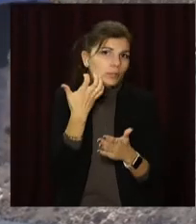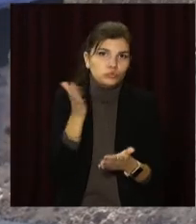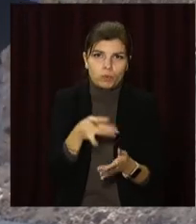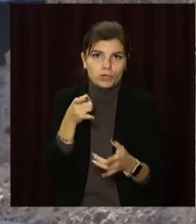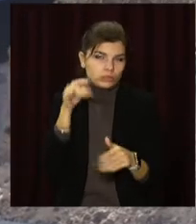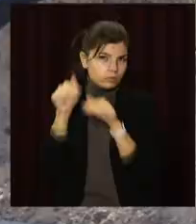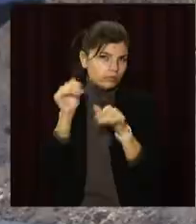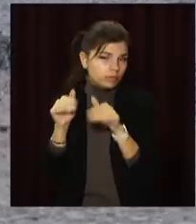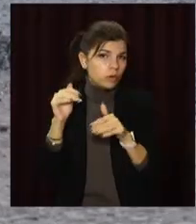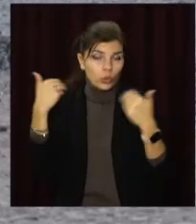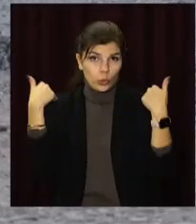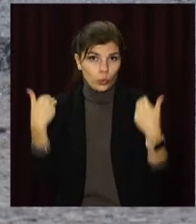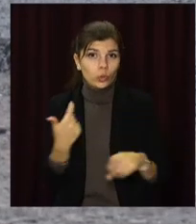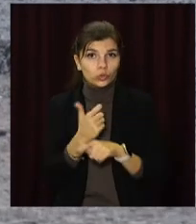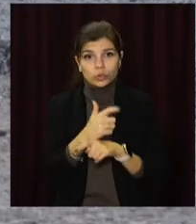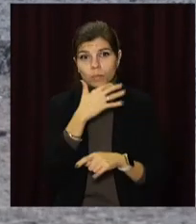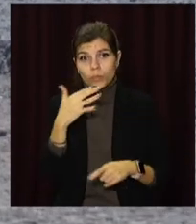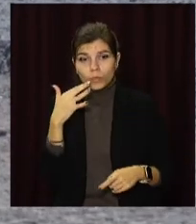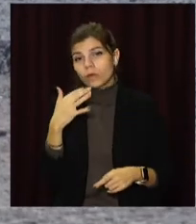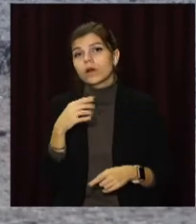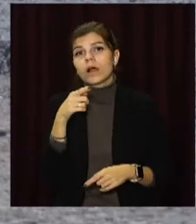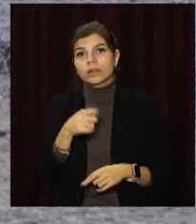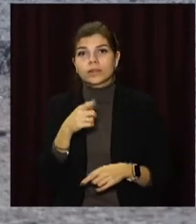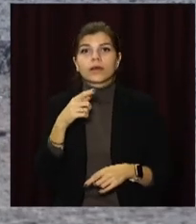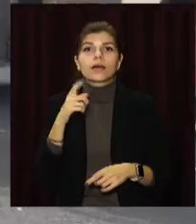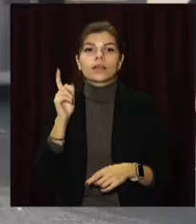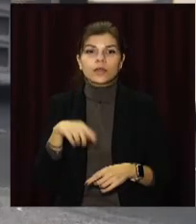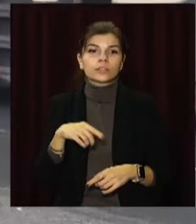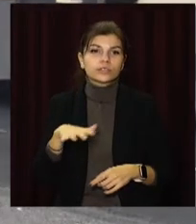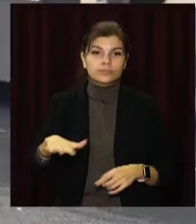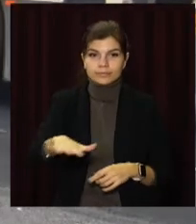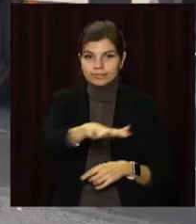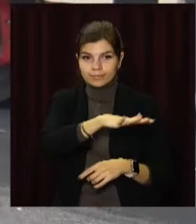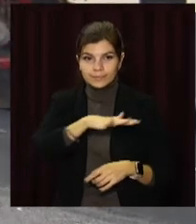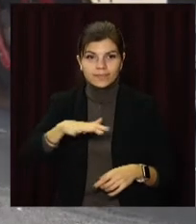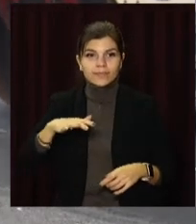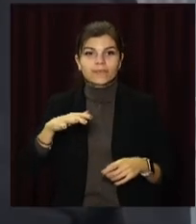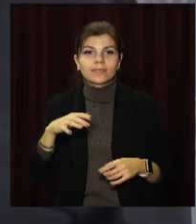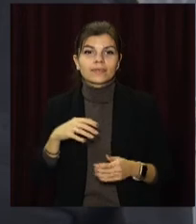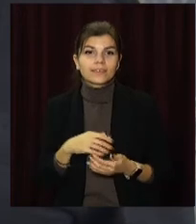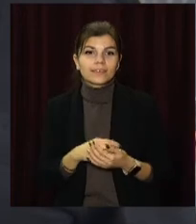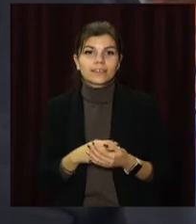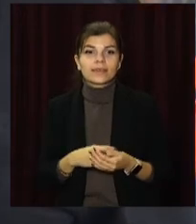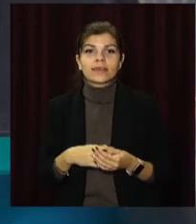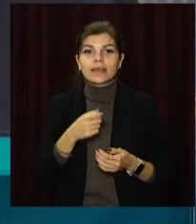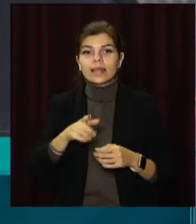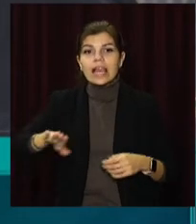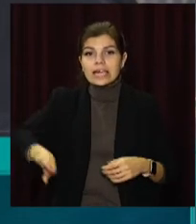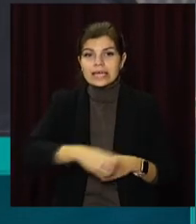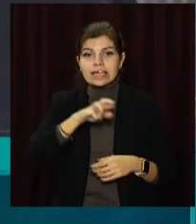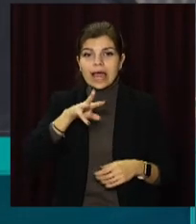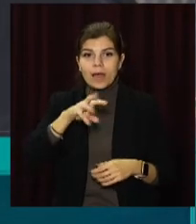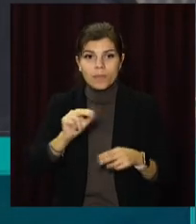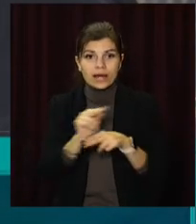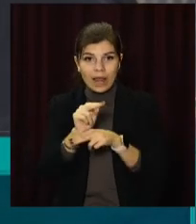дороги була лише назва, кажуть місцеві. Навіть влаштували ритуал поховання, поставили вінки в ями. Ямочні ремонти проходили, але